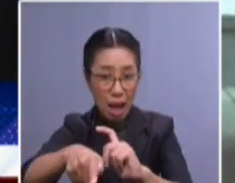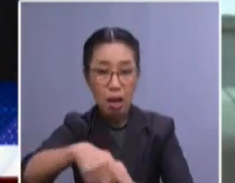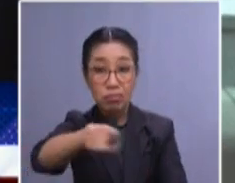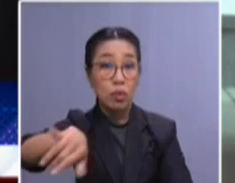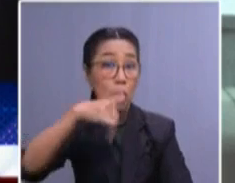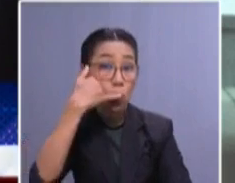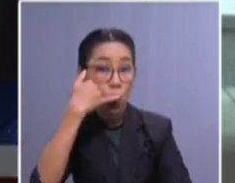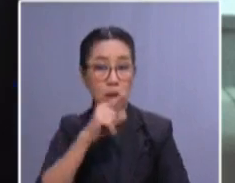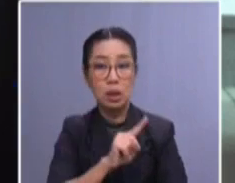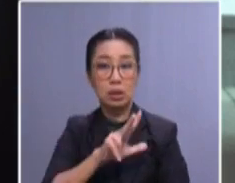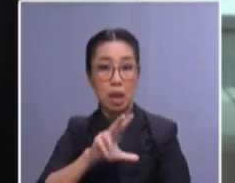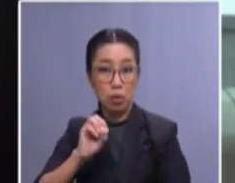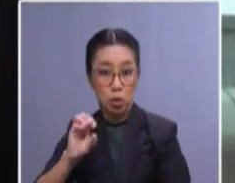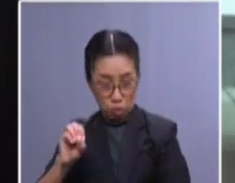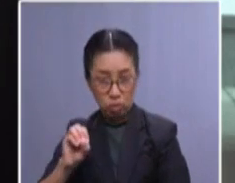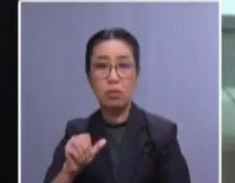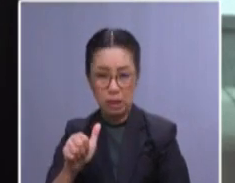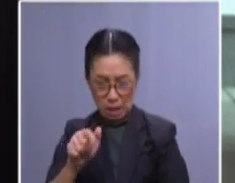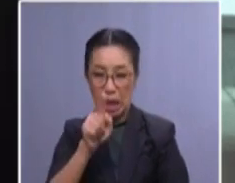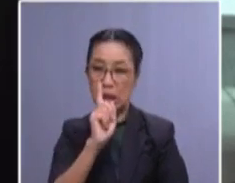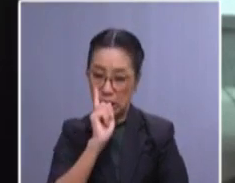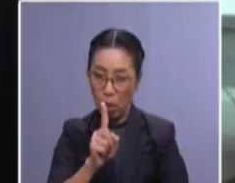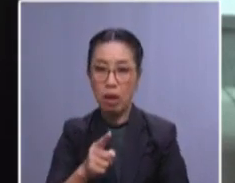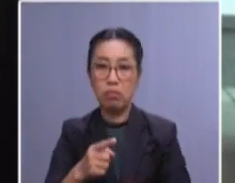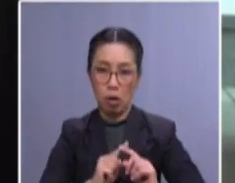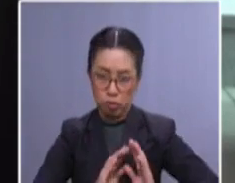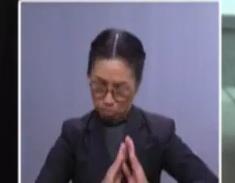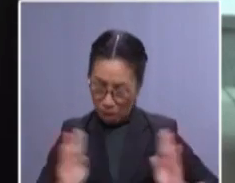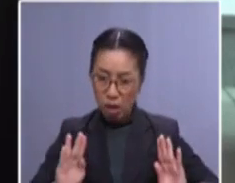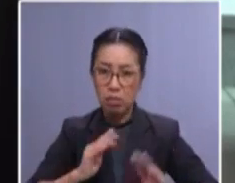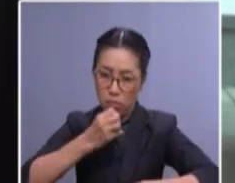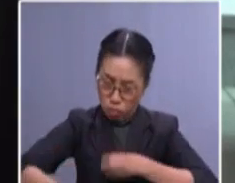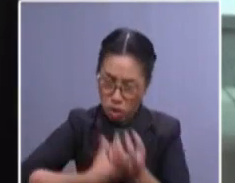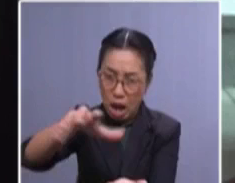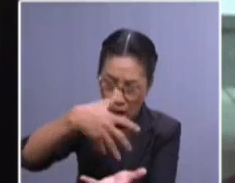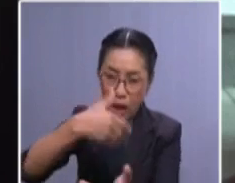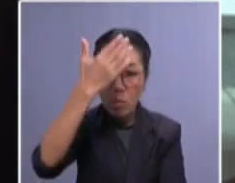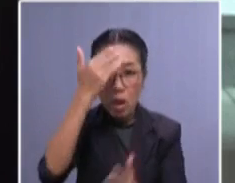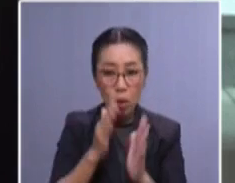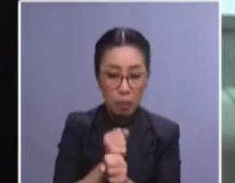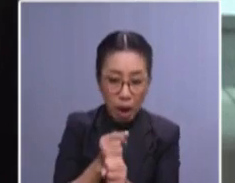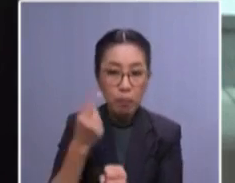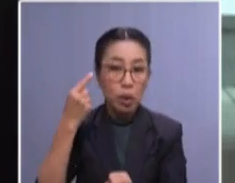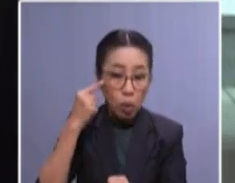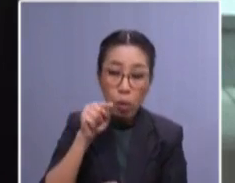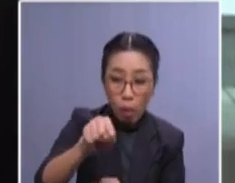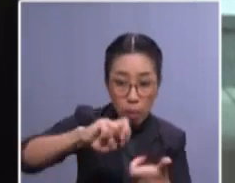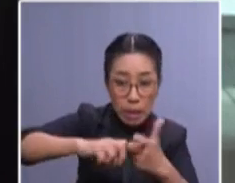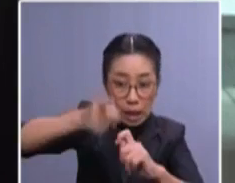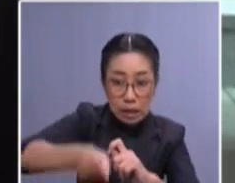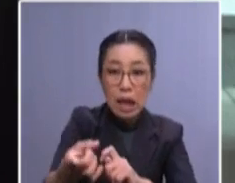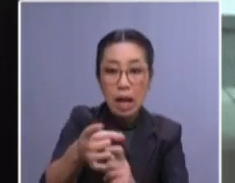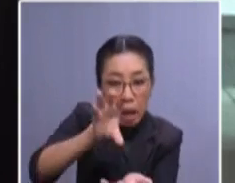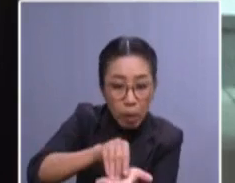า1300เนี่ยก็อยากให้เปิดใจตัวเองเพื่อเจ้าหน้าที่จะได้รับทราบว่าปัญหา